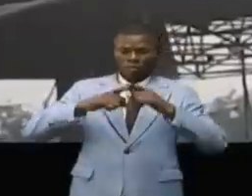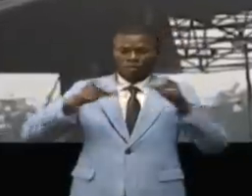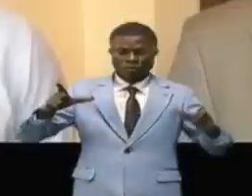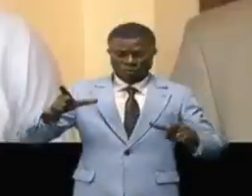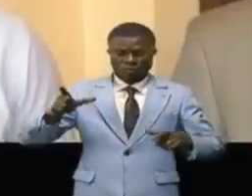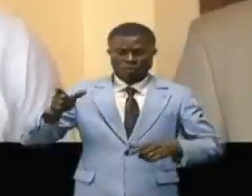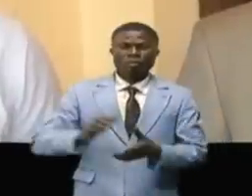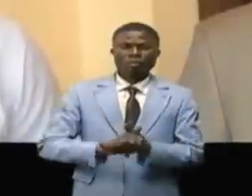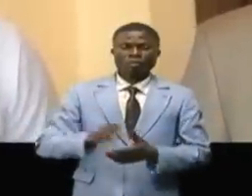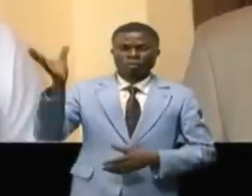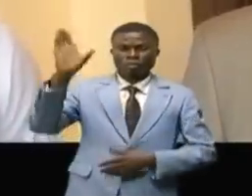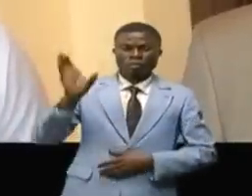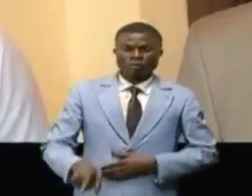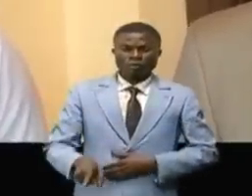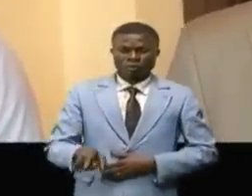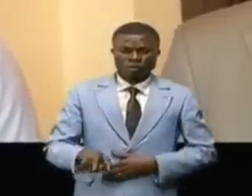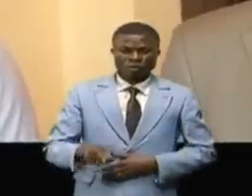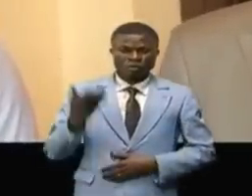Banza